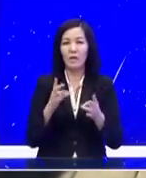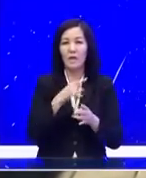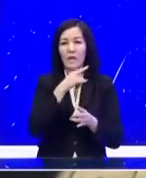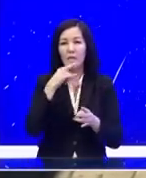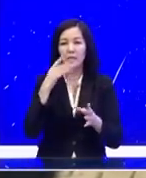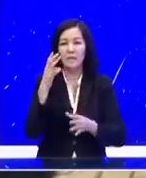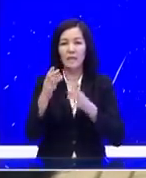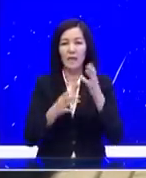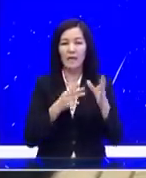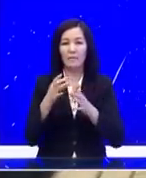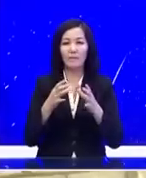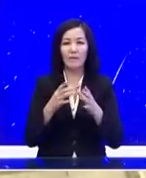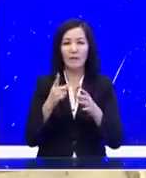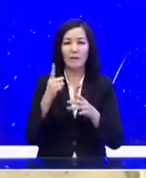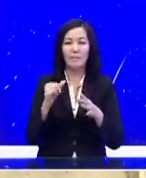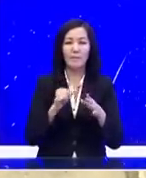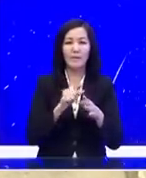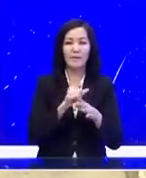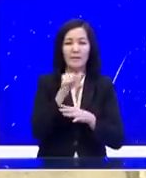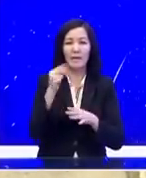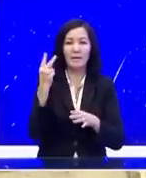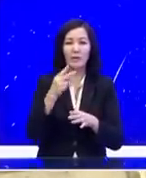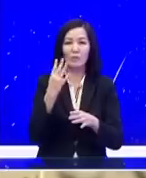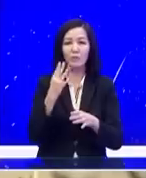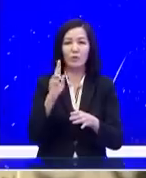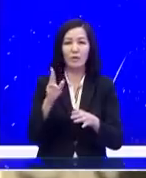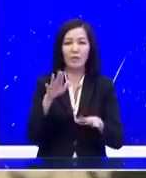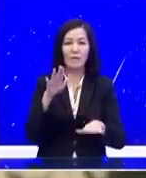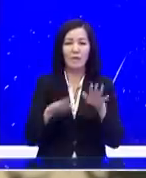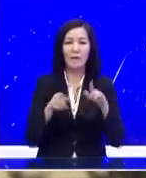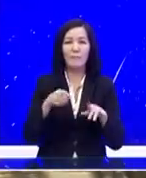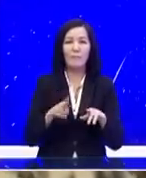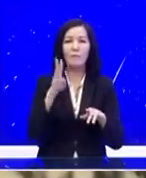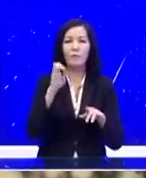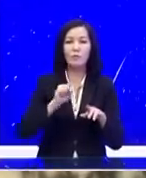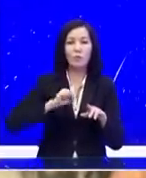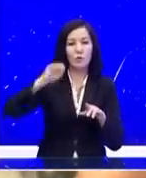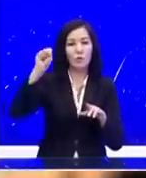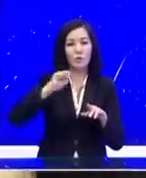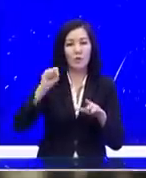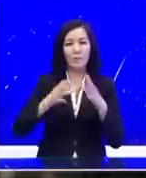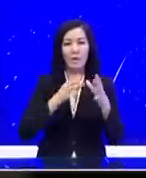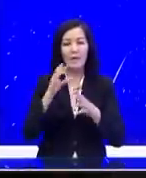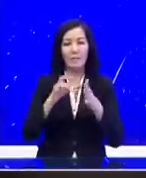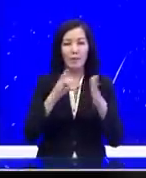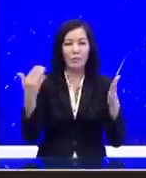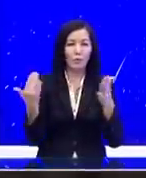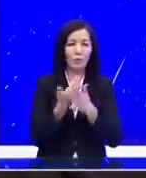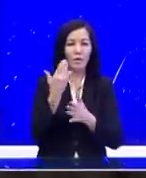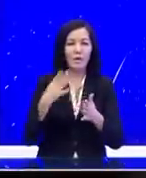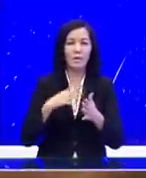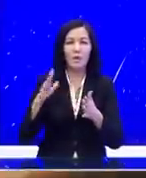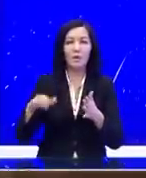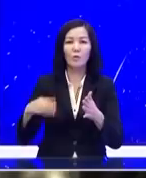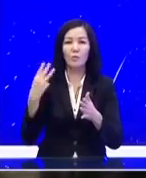өткен әлем біріншілігінде 1 сағатта 24 келі кір тасын 1300 рет көтеріп, әлем рекордын орнатты. Артынша